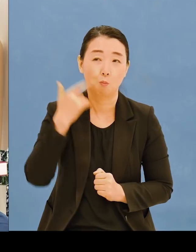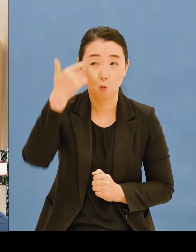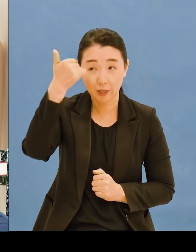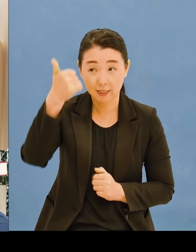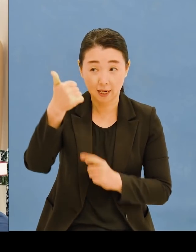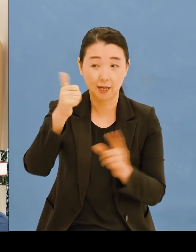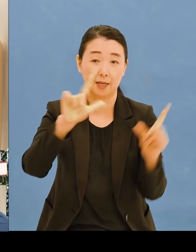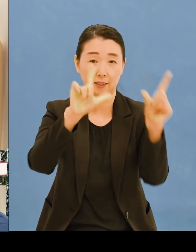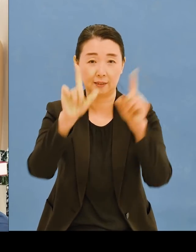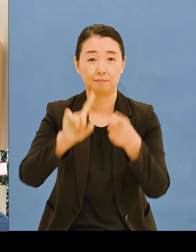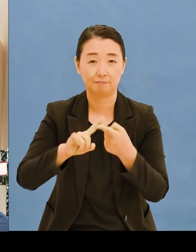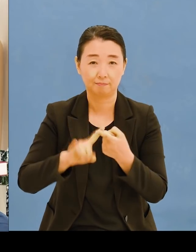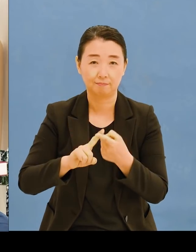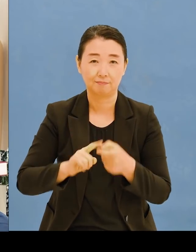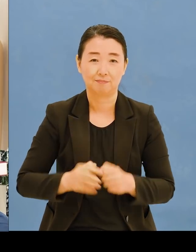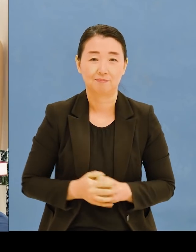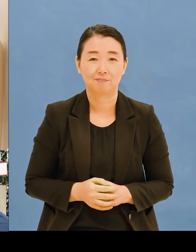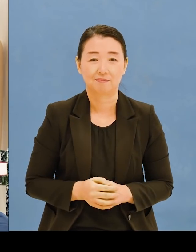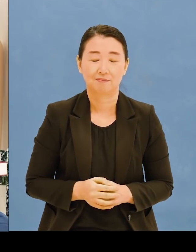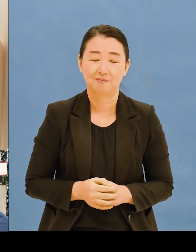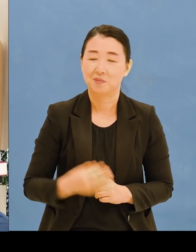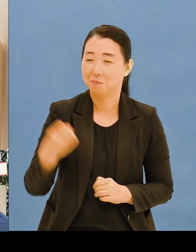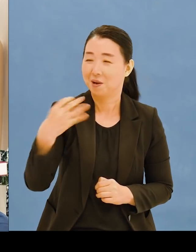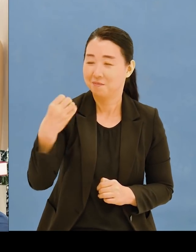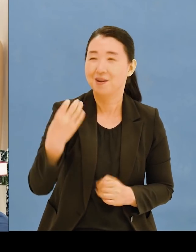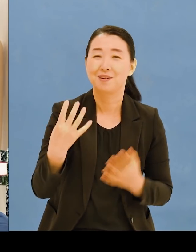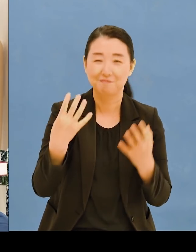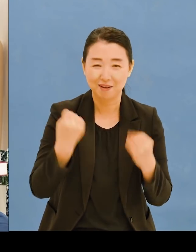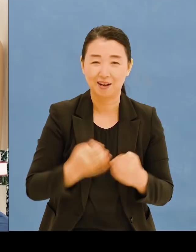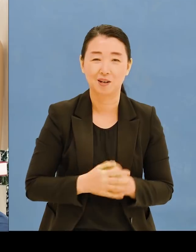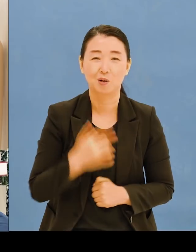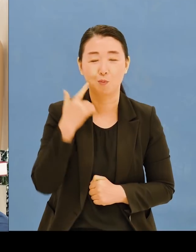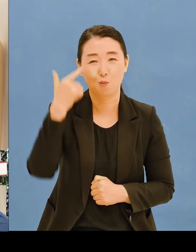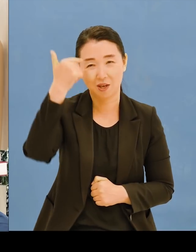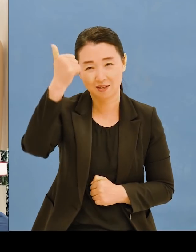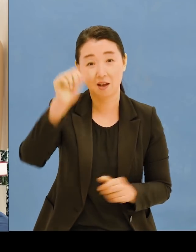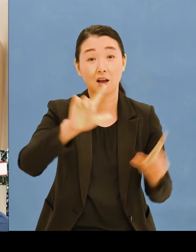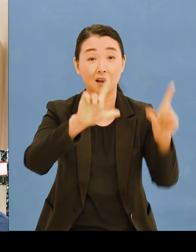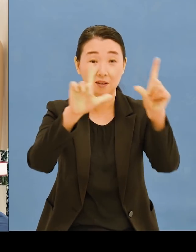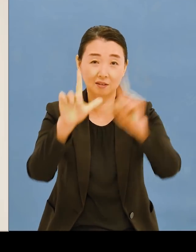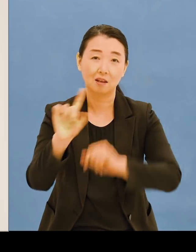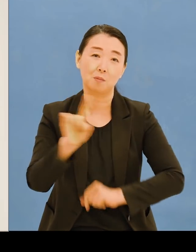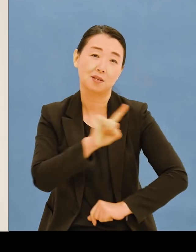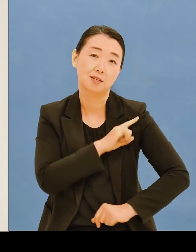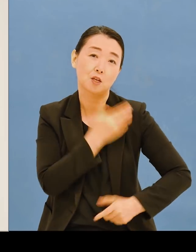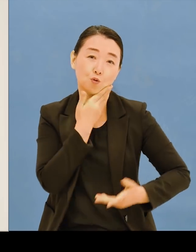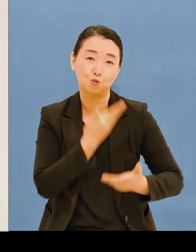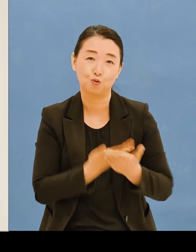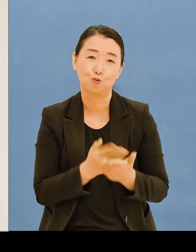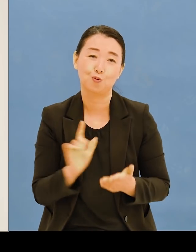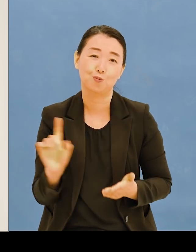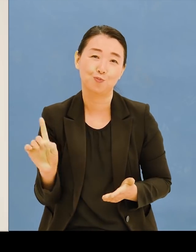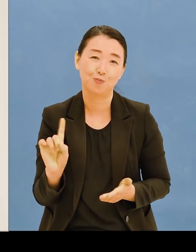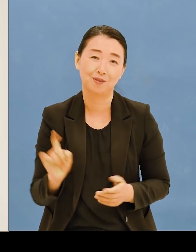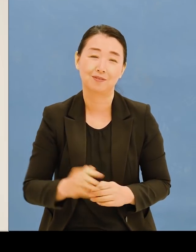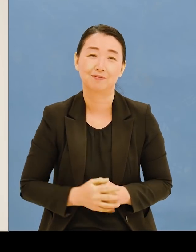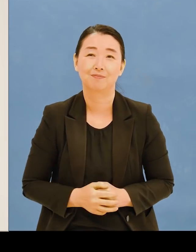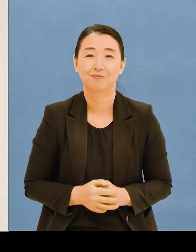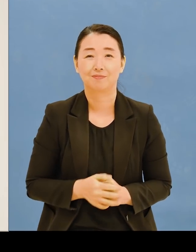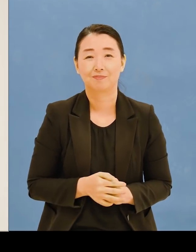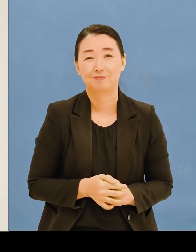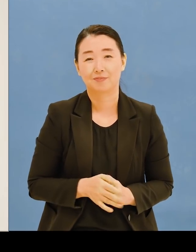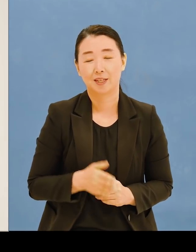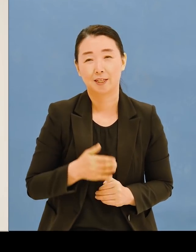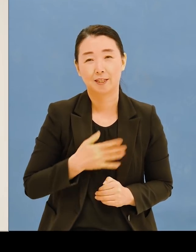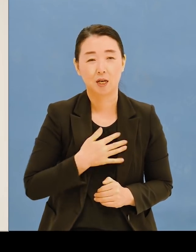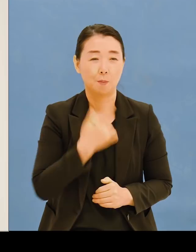삶에 대해서 네. 그분께서 이제 많이 말씀을 하셨는데 네. 목회자의 삶은 가장 중요한 건